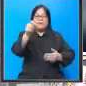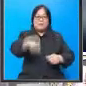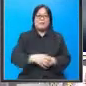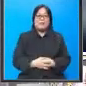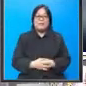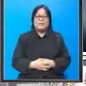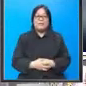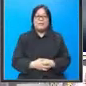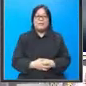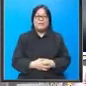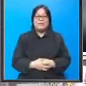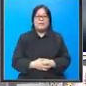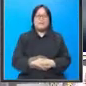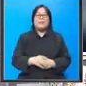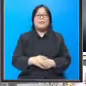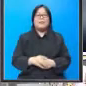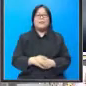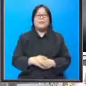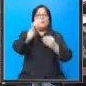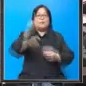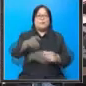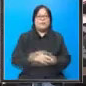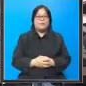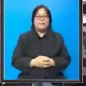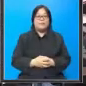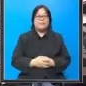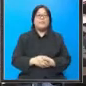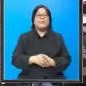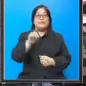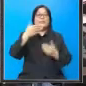saya tidak terbentuk sempurna tambahan